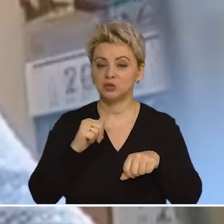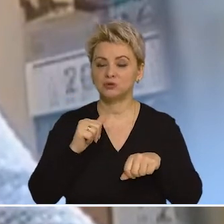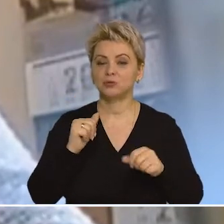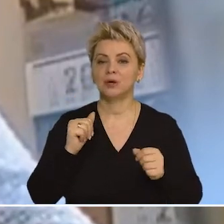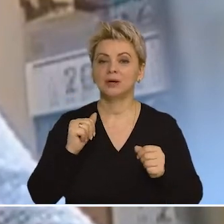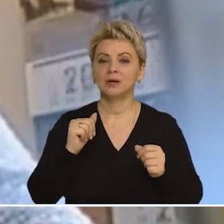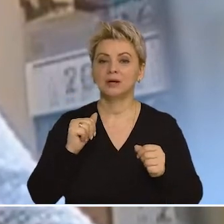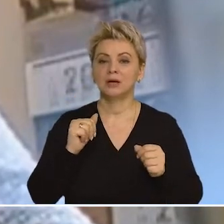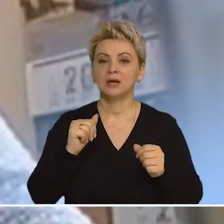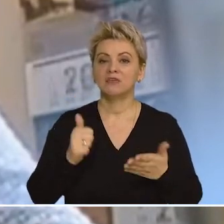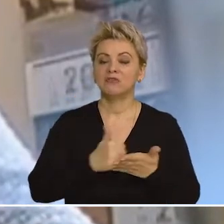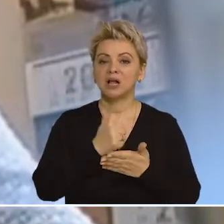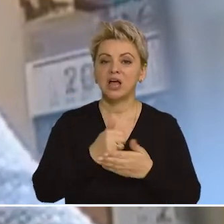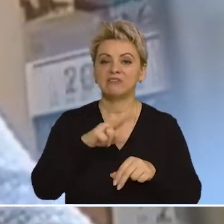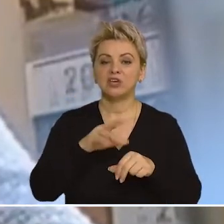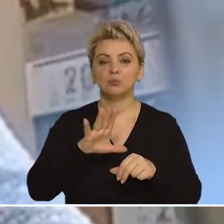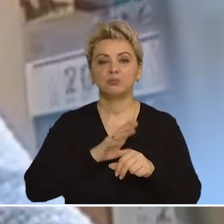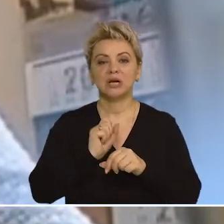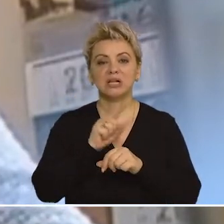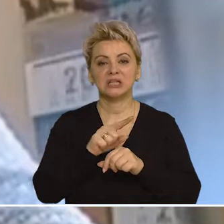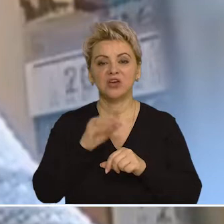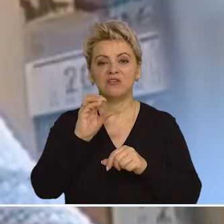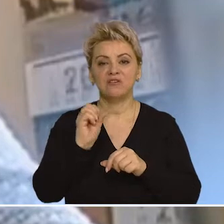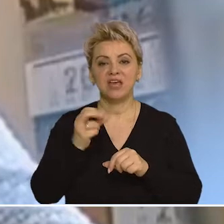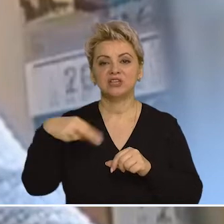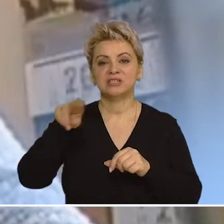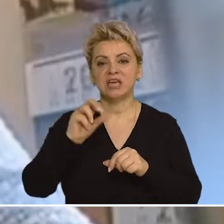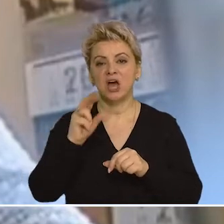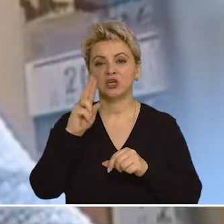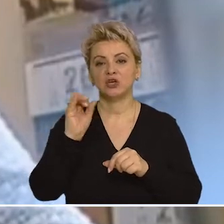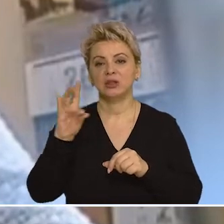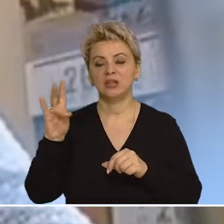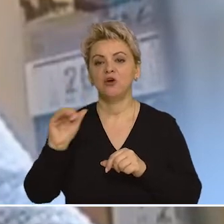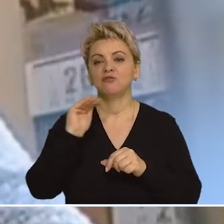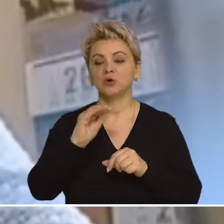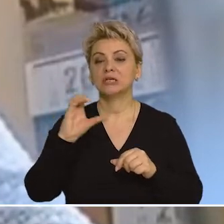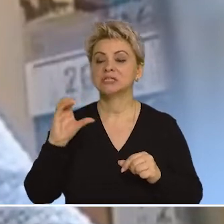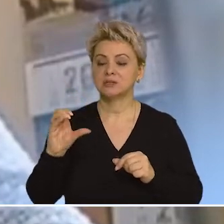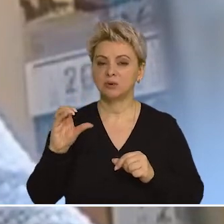милицию. Во главе милиции был назначен Федякин Федор Степанович.